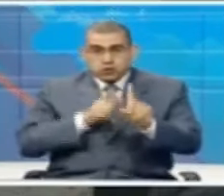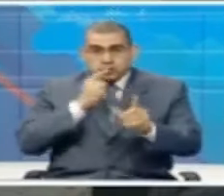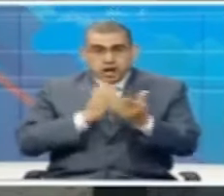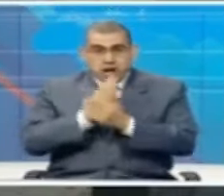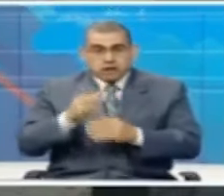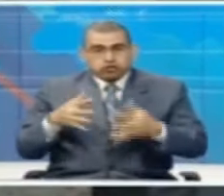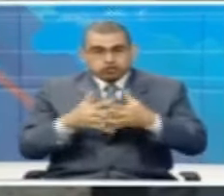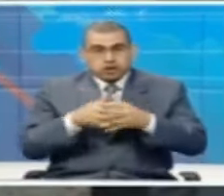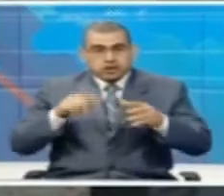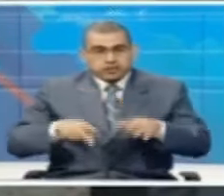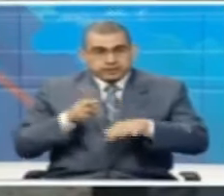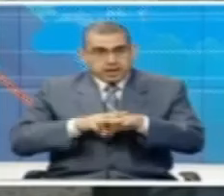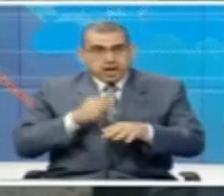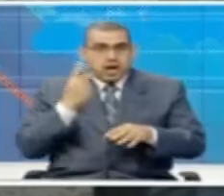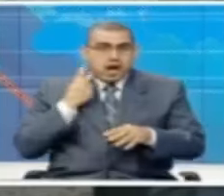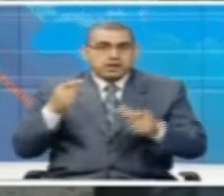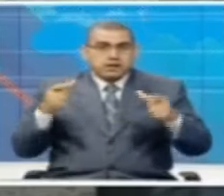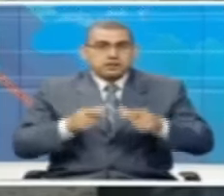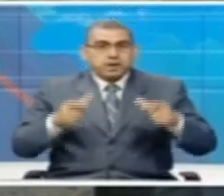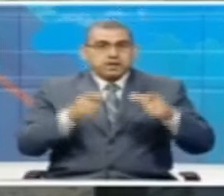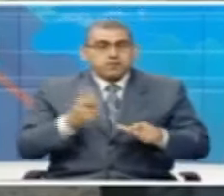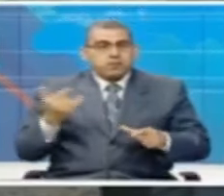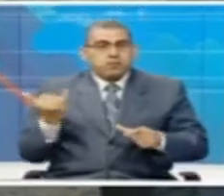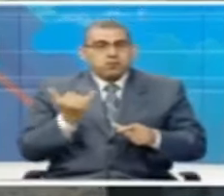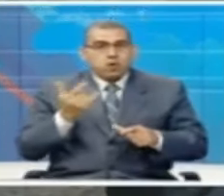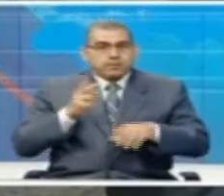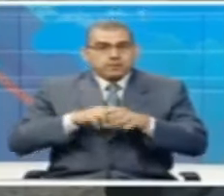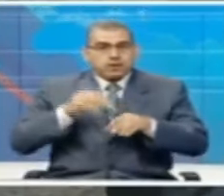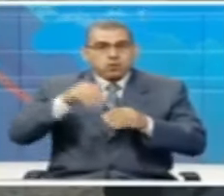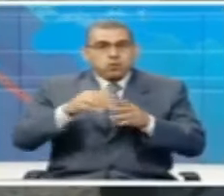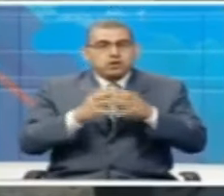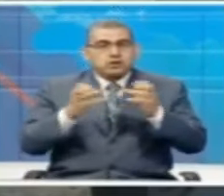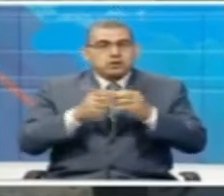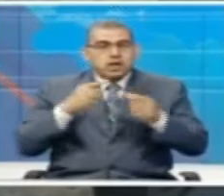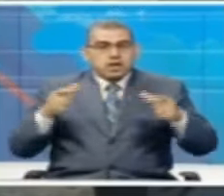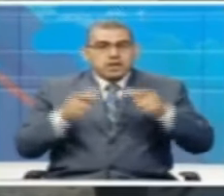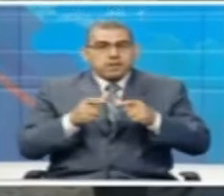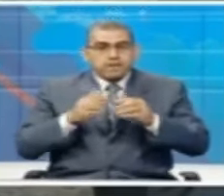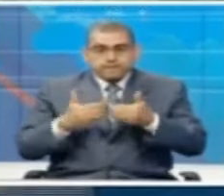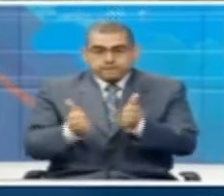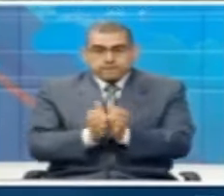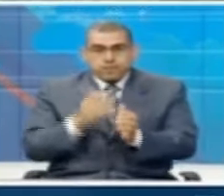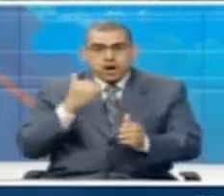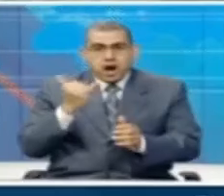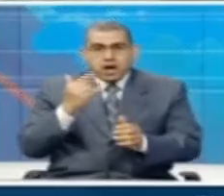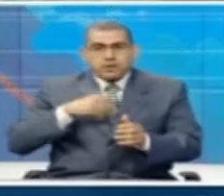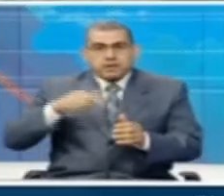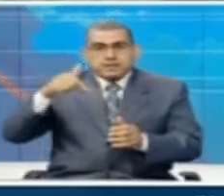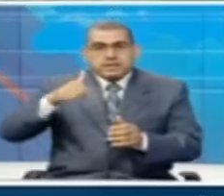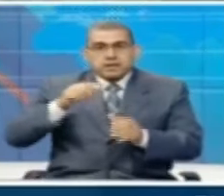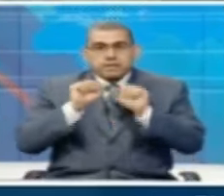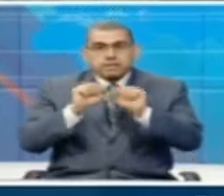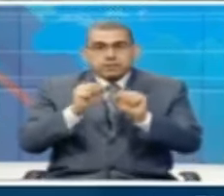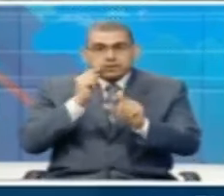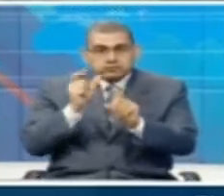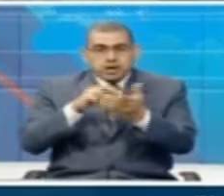الخارجية سيشارك أيضا في عدد من الاجتماعات المهمة والتي تتضمن اجتماع مجموعة الدول العربية الست المعنية بمتابعة